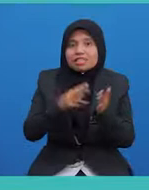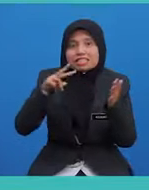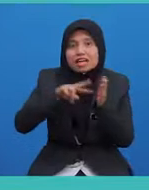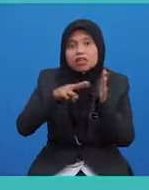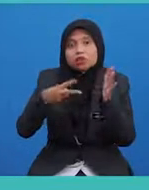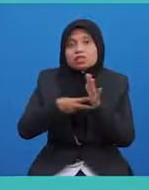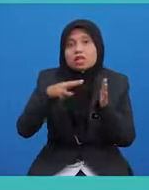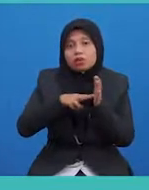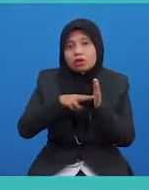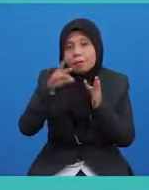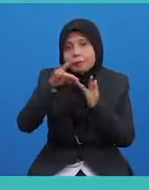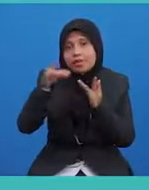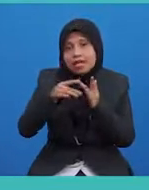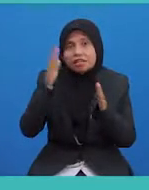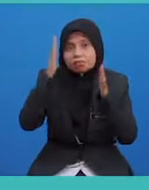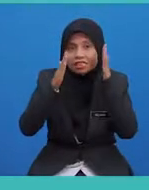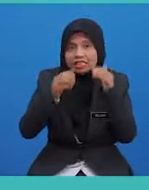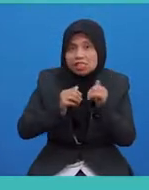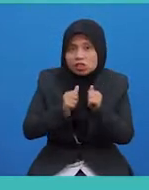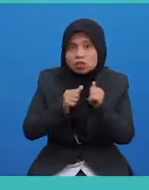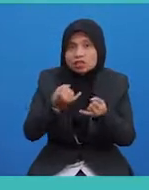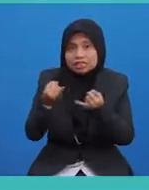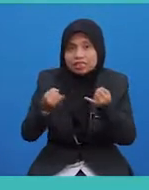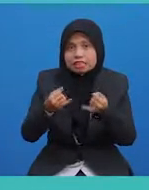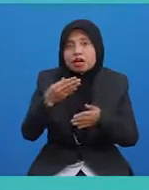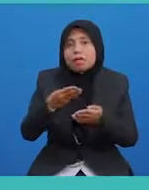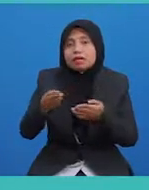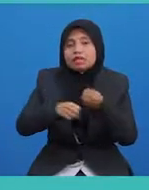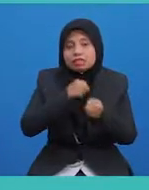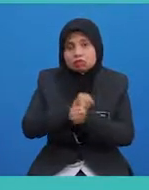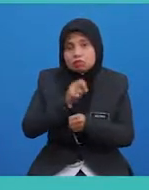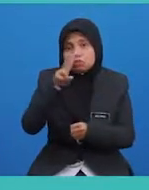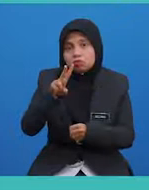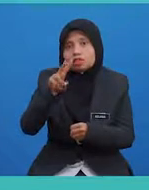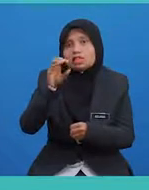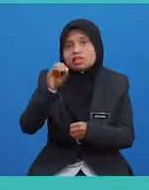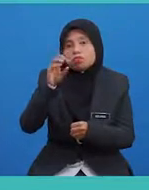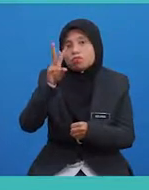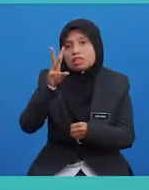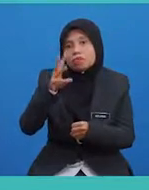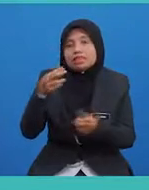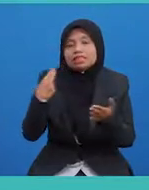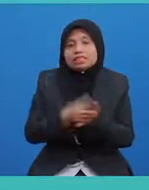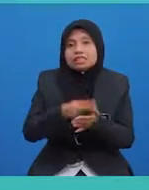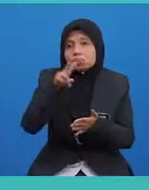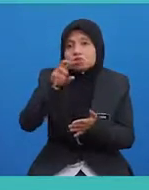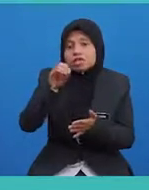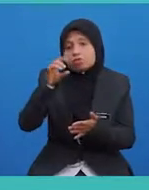sayur-sayuran terpilih Malaysia mengikut jenis bagi tahun 2016 hingga tahun 2018.